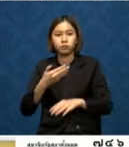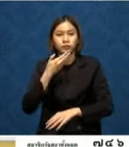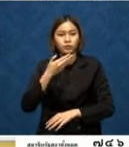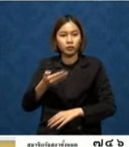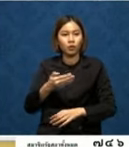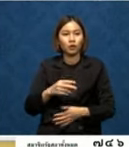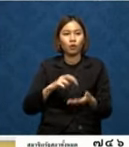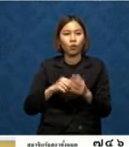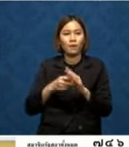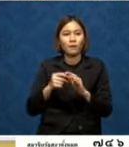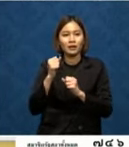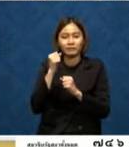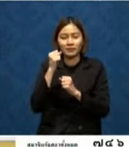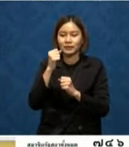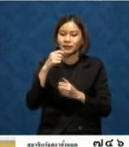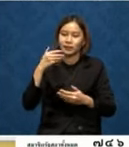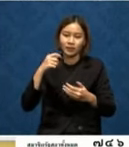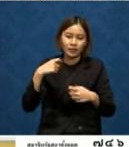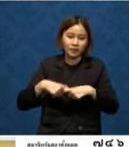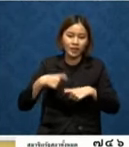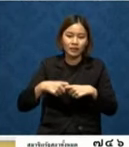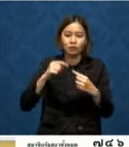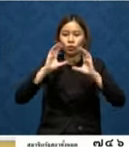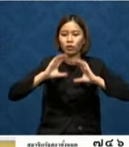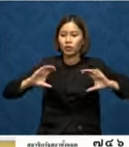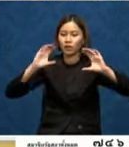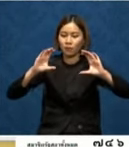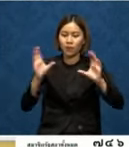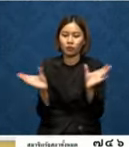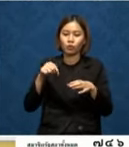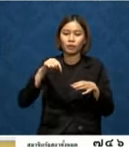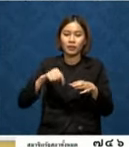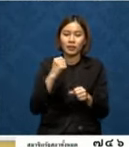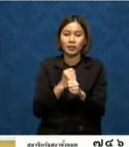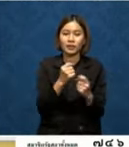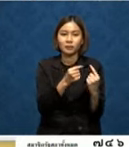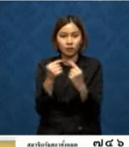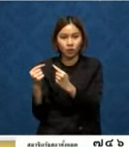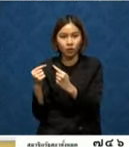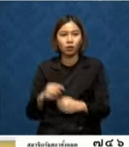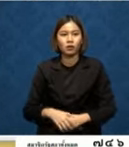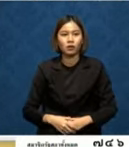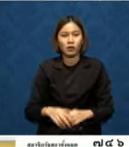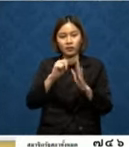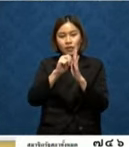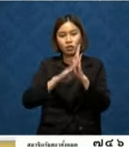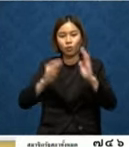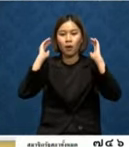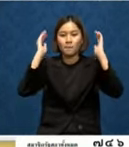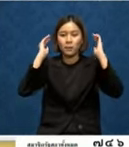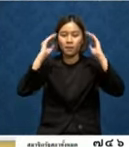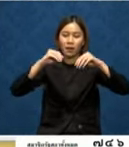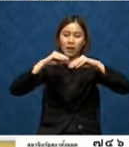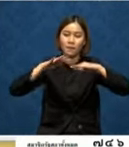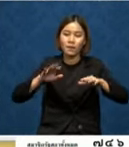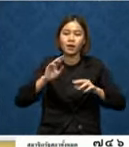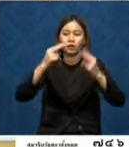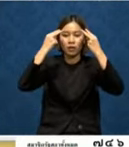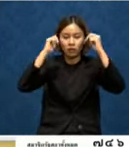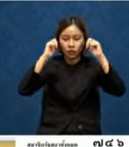ท้าทายของรัฐบาลชุดนี้ที่จะต้องมารับช่วงต่อค่ะต่อชุดคำแถลงนโยบายของท่านนายกรัฐมนตรี